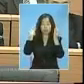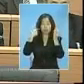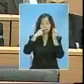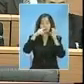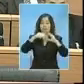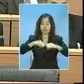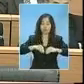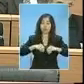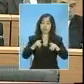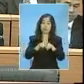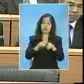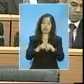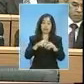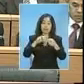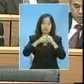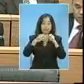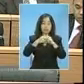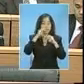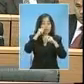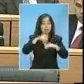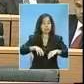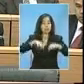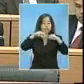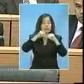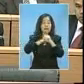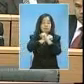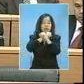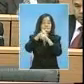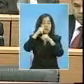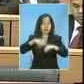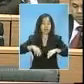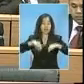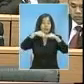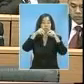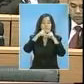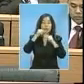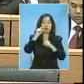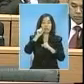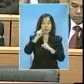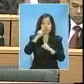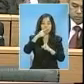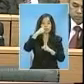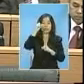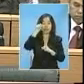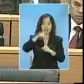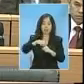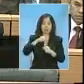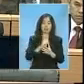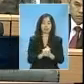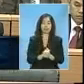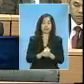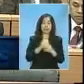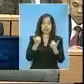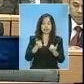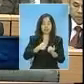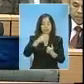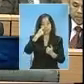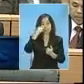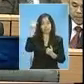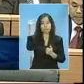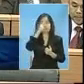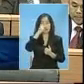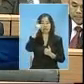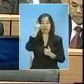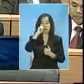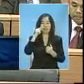รับว่าเรื่องแก้ปัญหาน้ำท่วมเรื่องป้องกันน้ำท่วมเป็นเรื่องที่เร่งด่วนนะครับแต่ผมแปลกใจนะครับที่